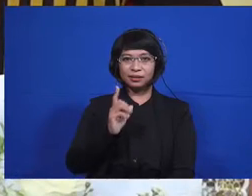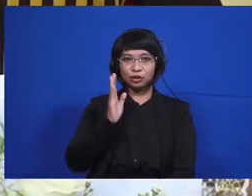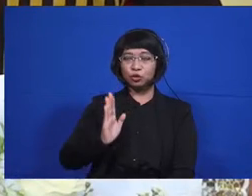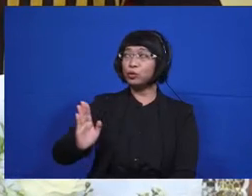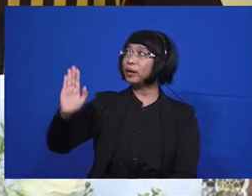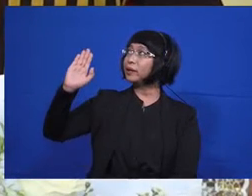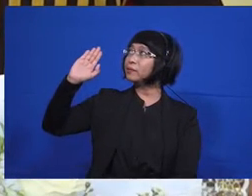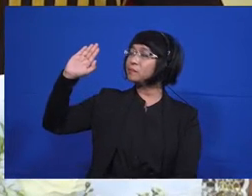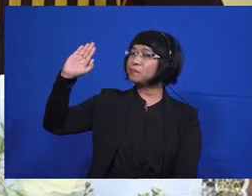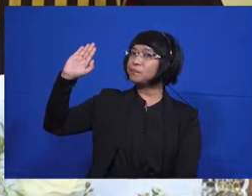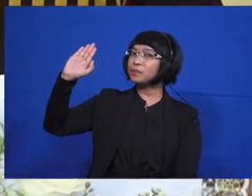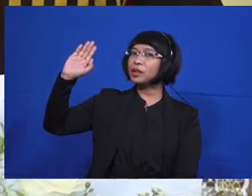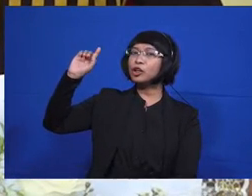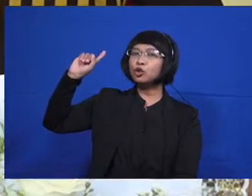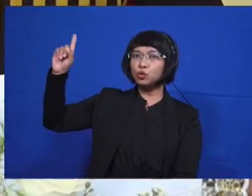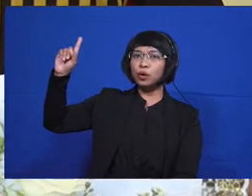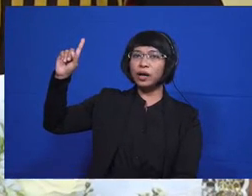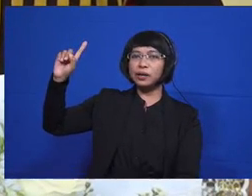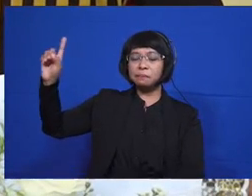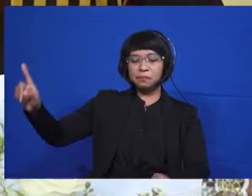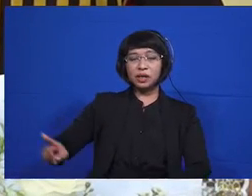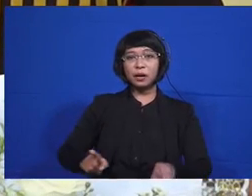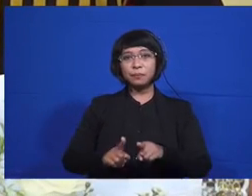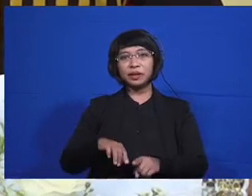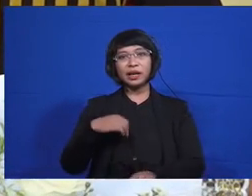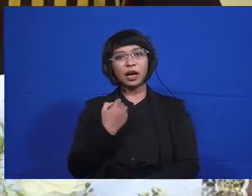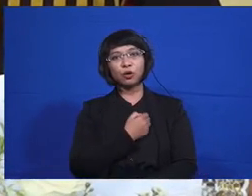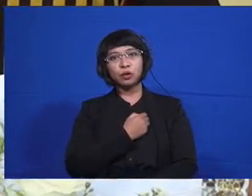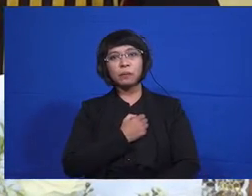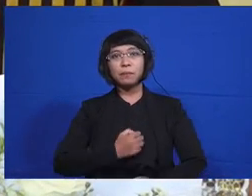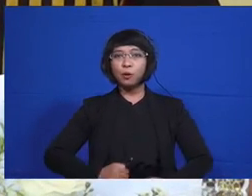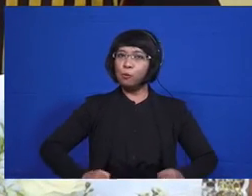Tuhan telah mendampingi aku dan menguatkan aku,